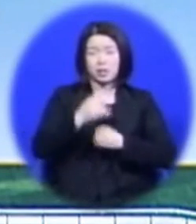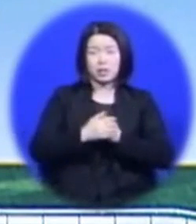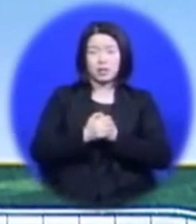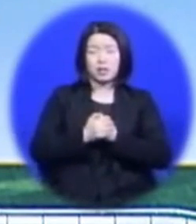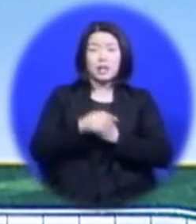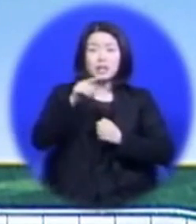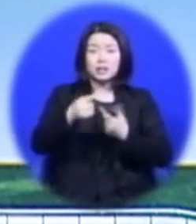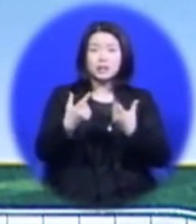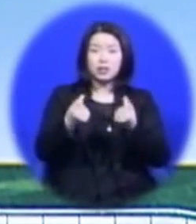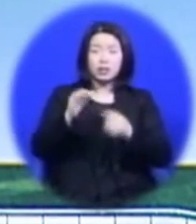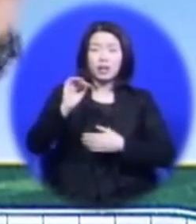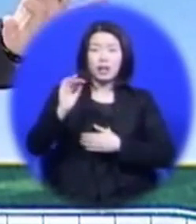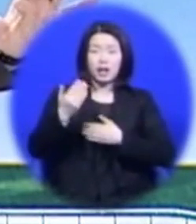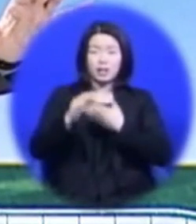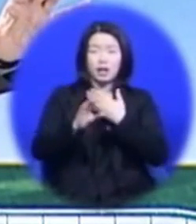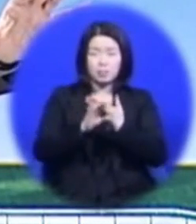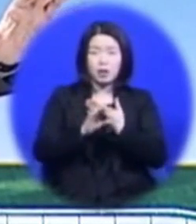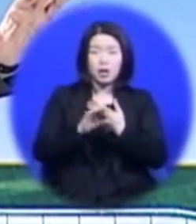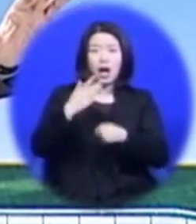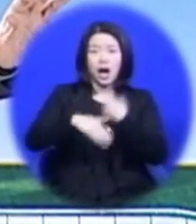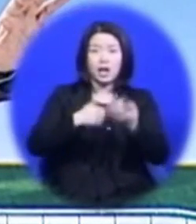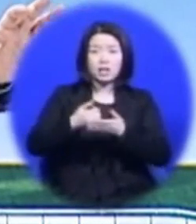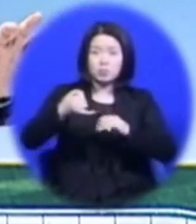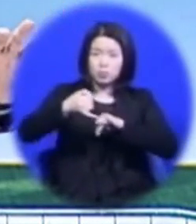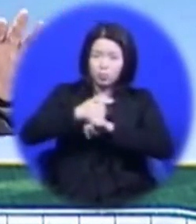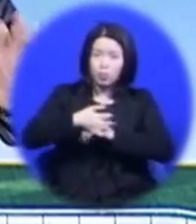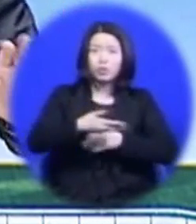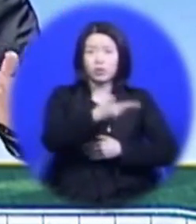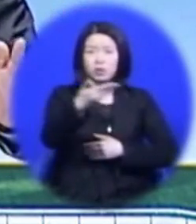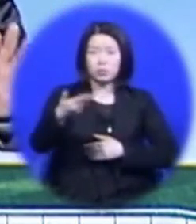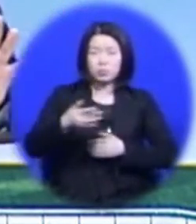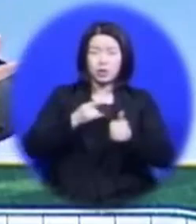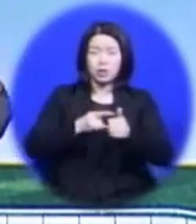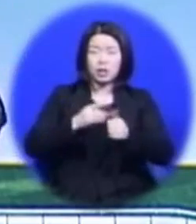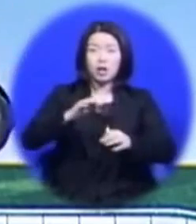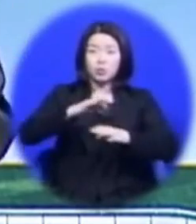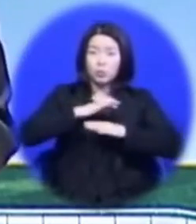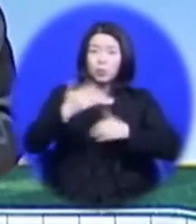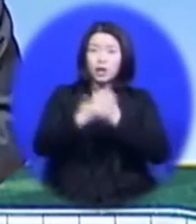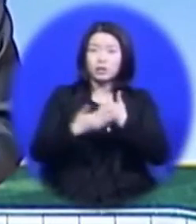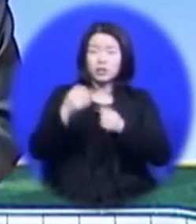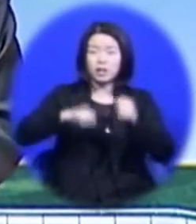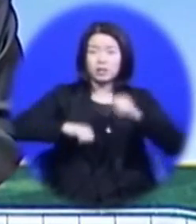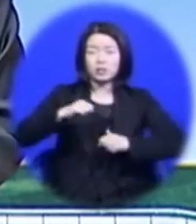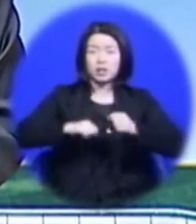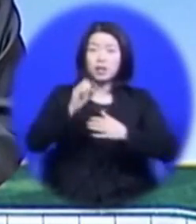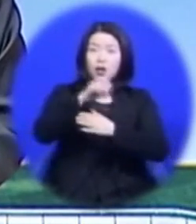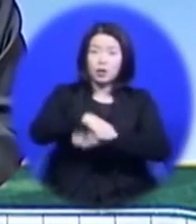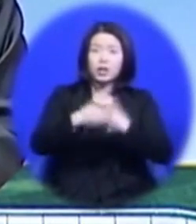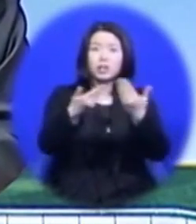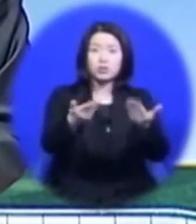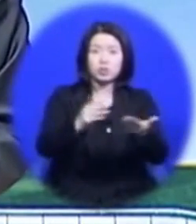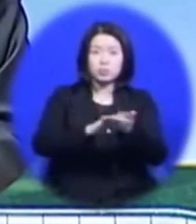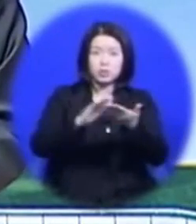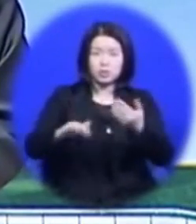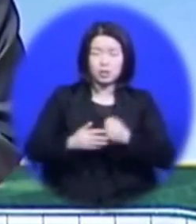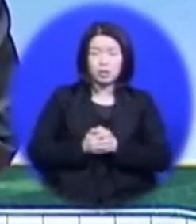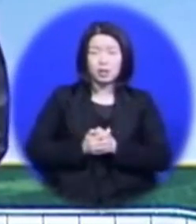하면 하나님은 반드시 여러분에게 그 놀라운 은혜의 역사를 허락해 주십니다.